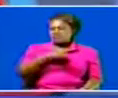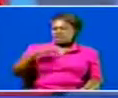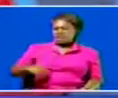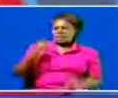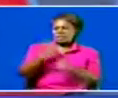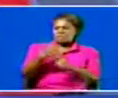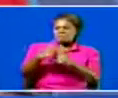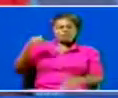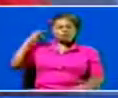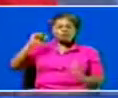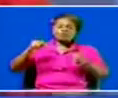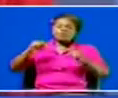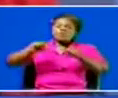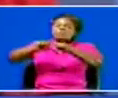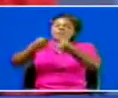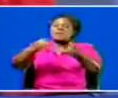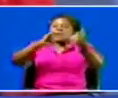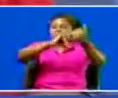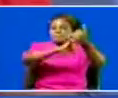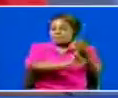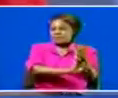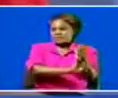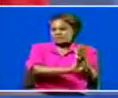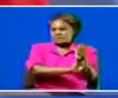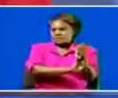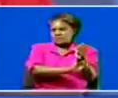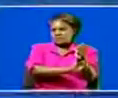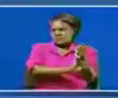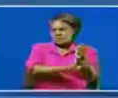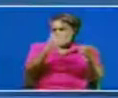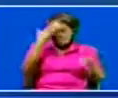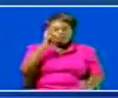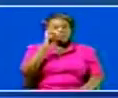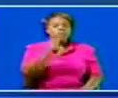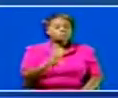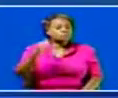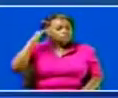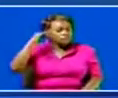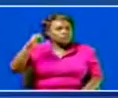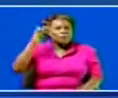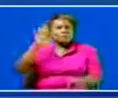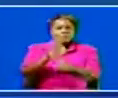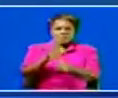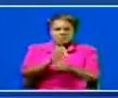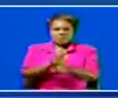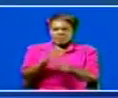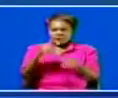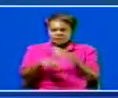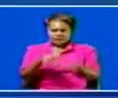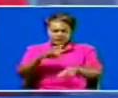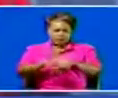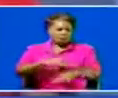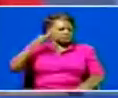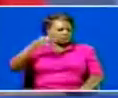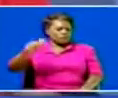hii simu inafanya ndoa ikavunjika. Kwa sababu ya nini? Ziko nyingi zile yankodolewa macho. Sababu ya hiyo. Mtu ashaingia tayari ashachukua simu